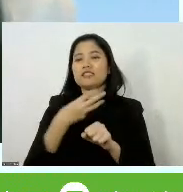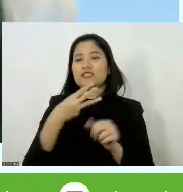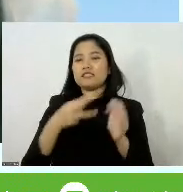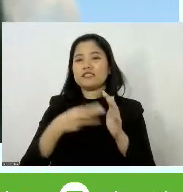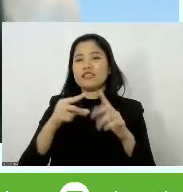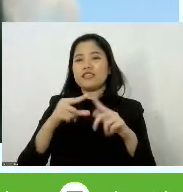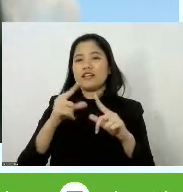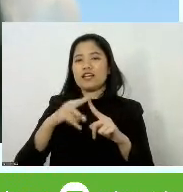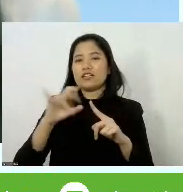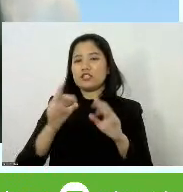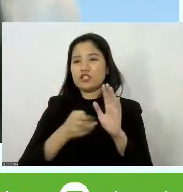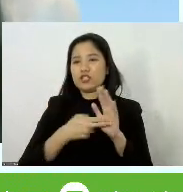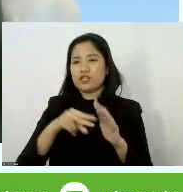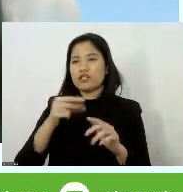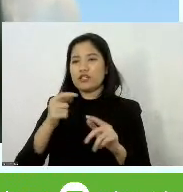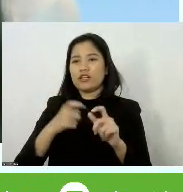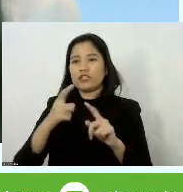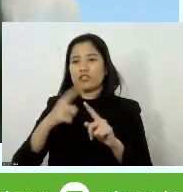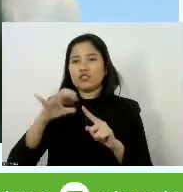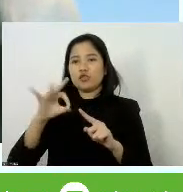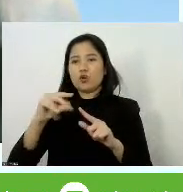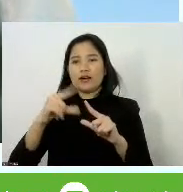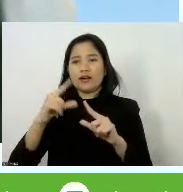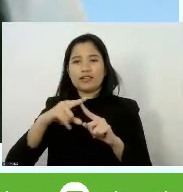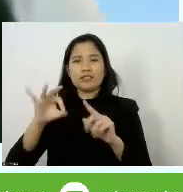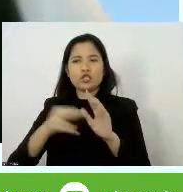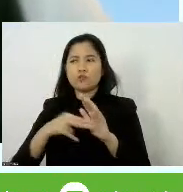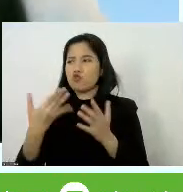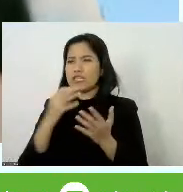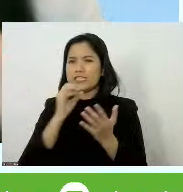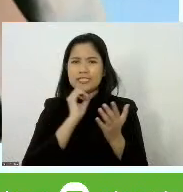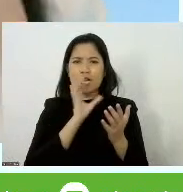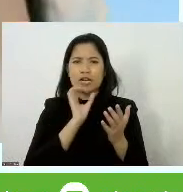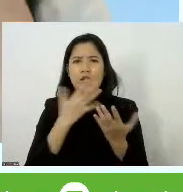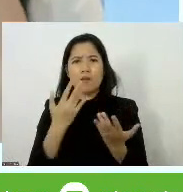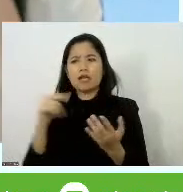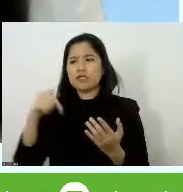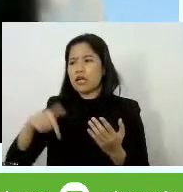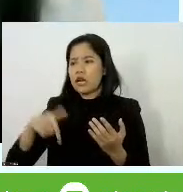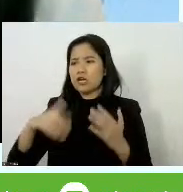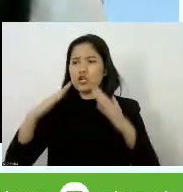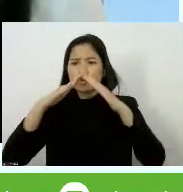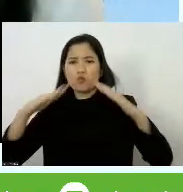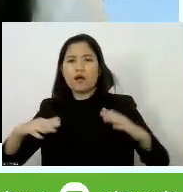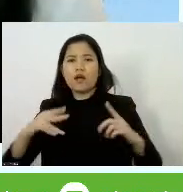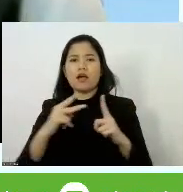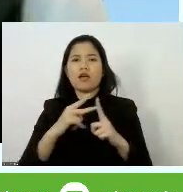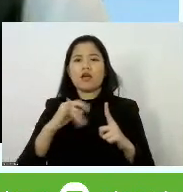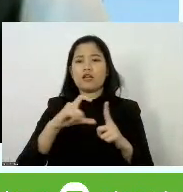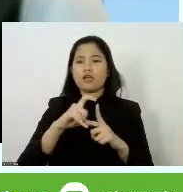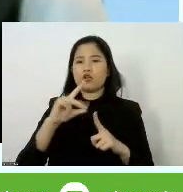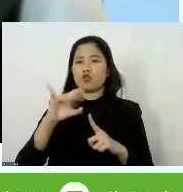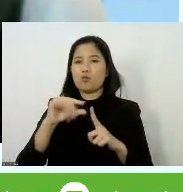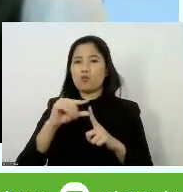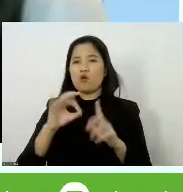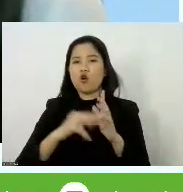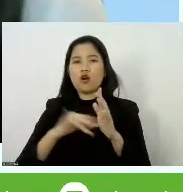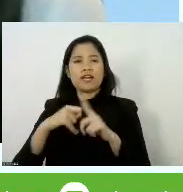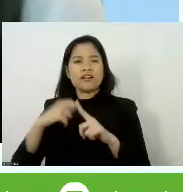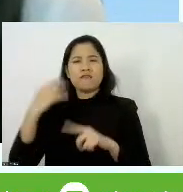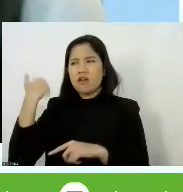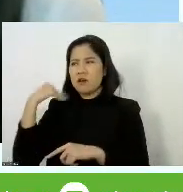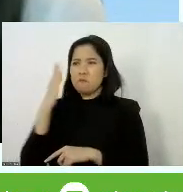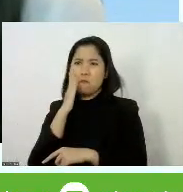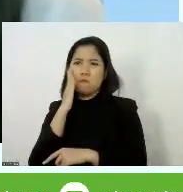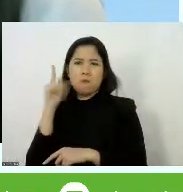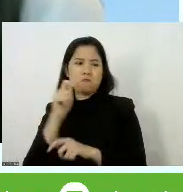mikir ada kasih saran kecilnya apakah mungkin hidroponik gitu di rumah karena lagi trend mamaku juga kemarin kayak begitu hidroponik buat